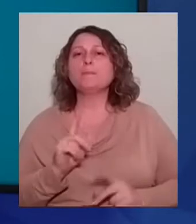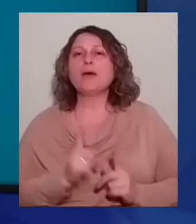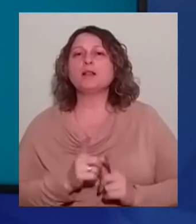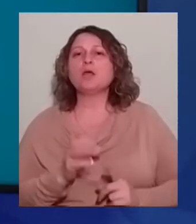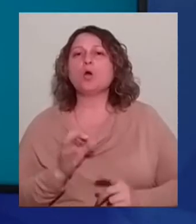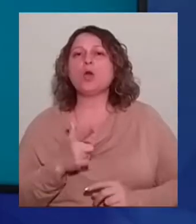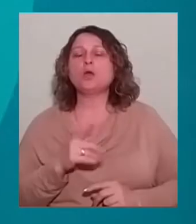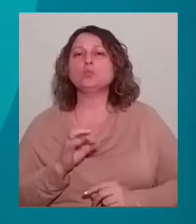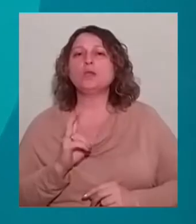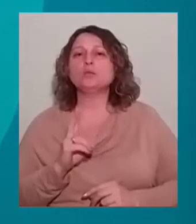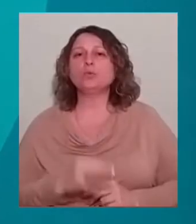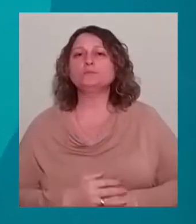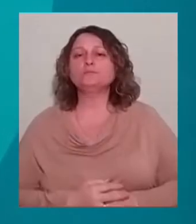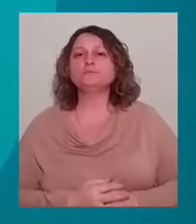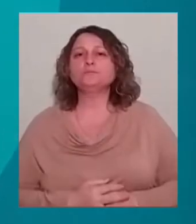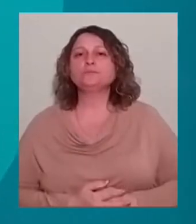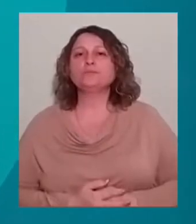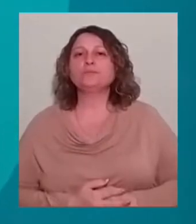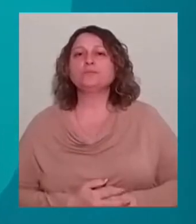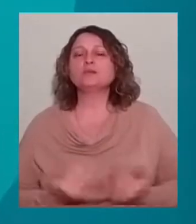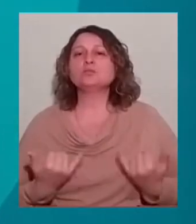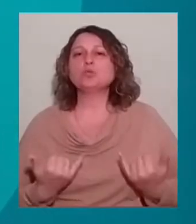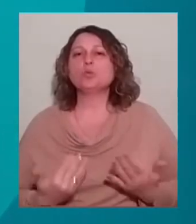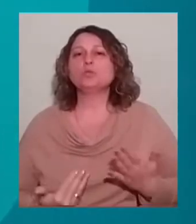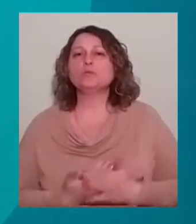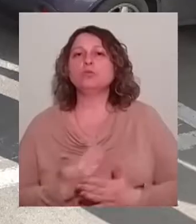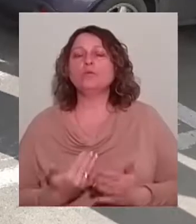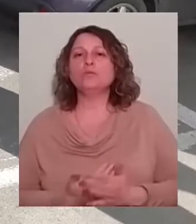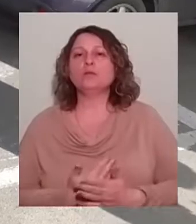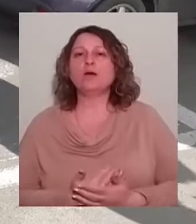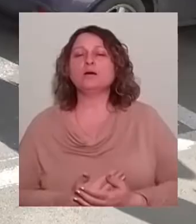здійснює Ольга Дуленко. Сьогодні у випуску.